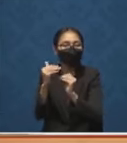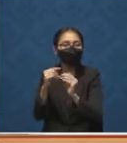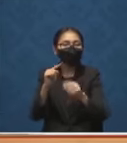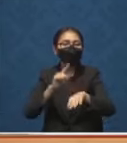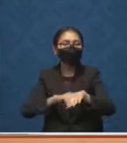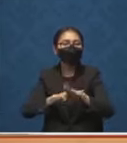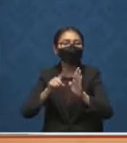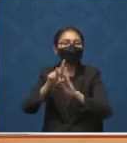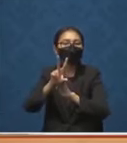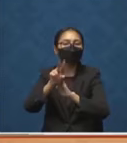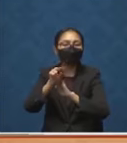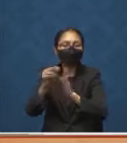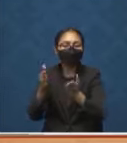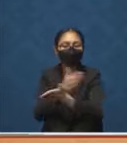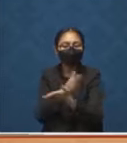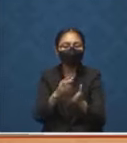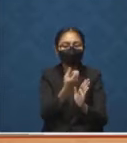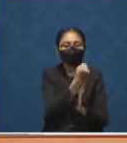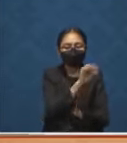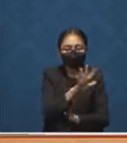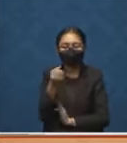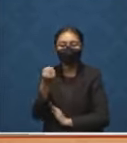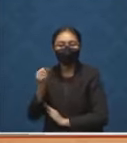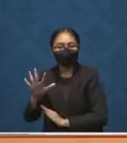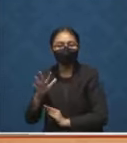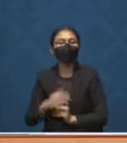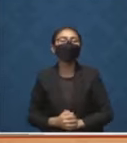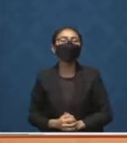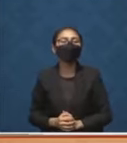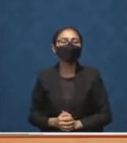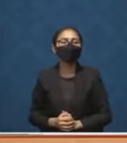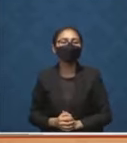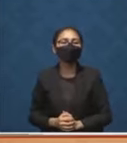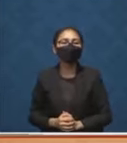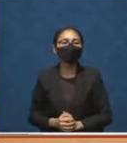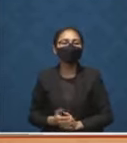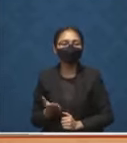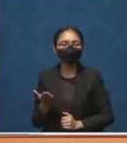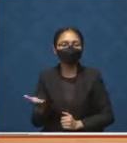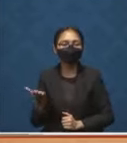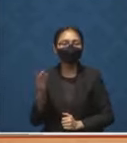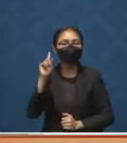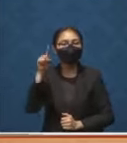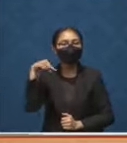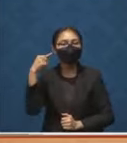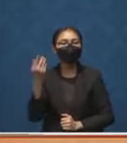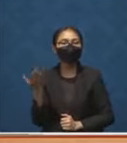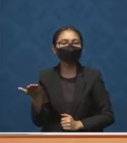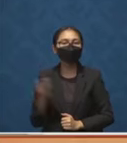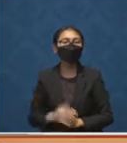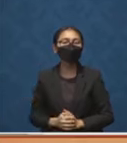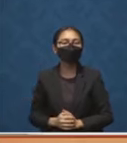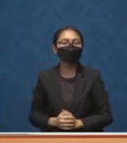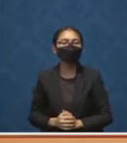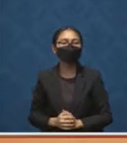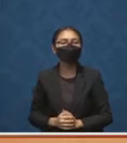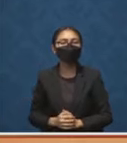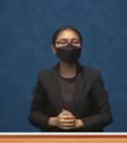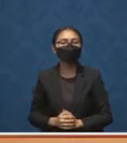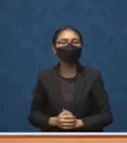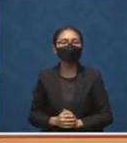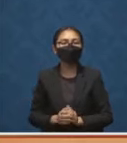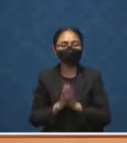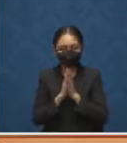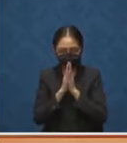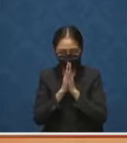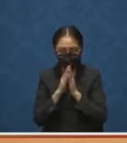ลยแบ่งให้ฝ่ายละ15นาทีครับขอเชิญนะครับสาวสิริกัญญาครับ ค่ะกับเรียนท่านประธานที่เคารพ